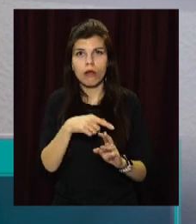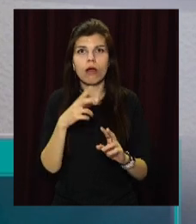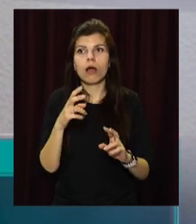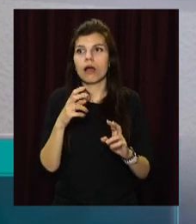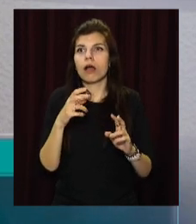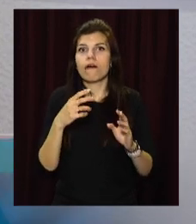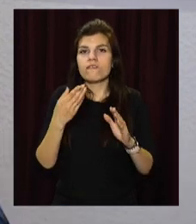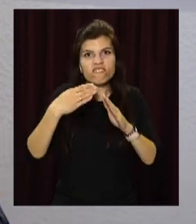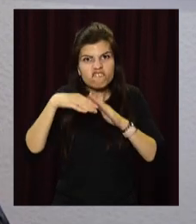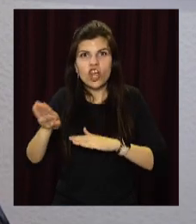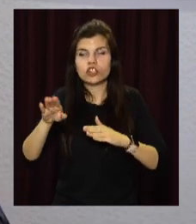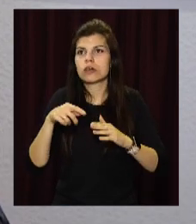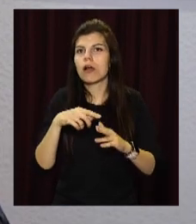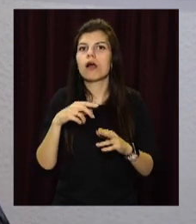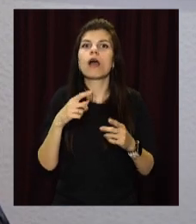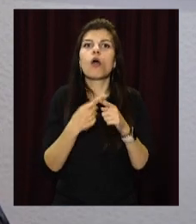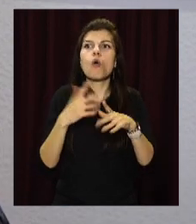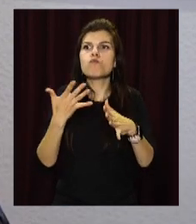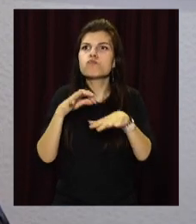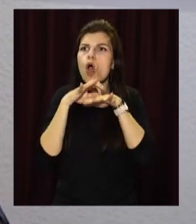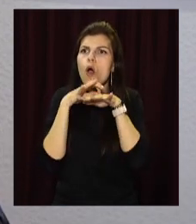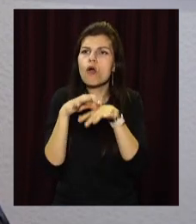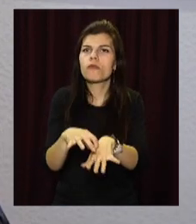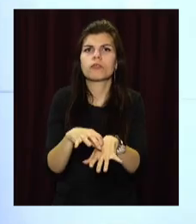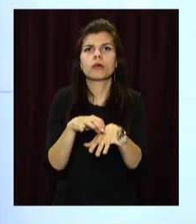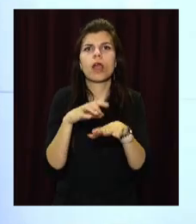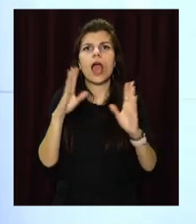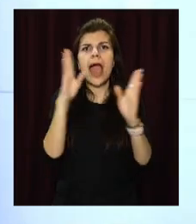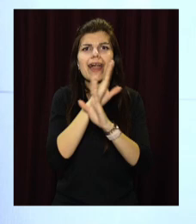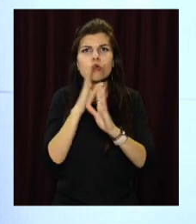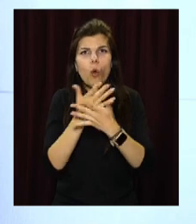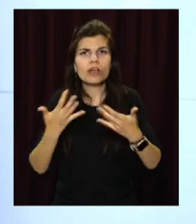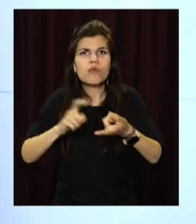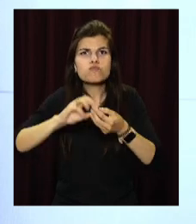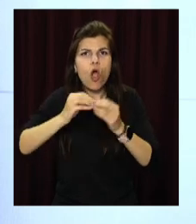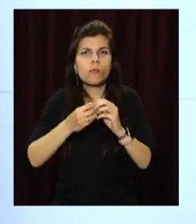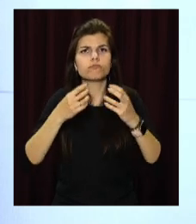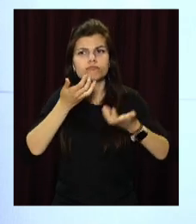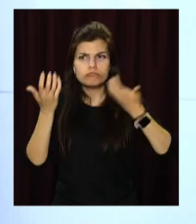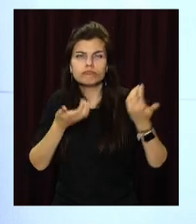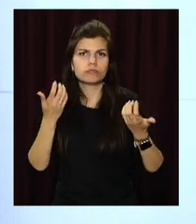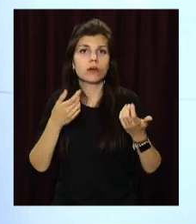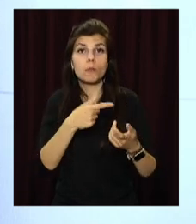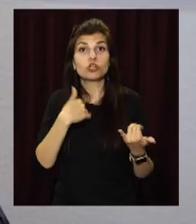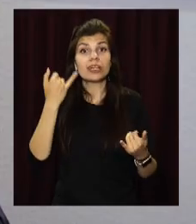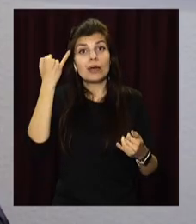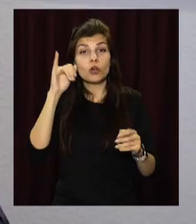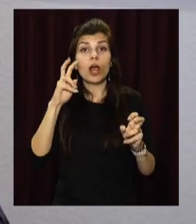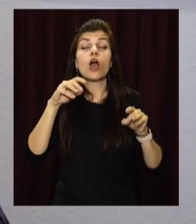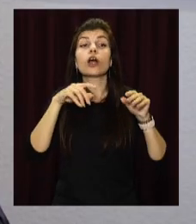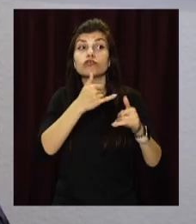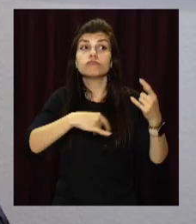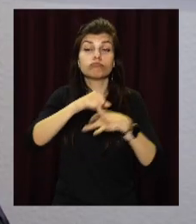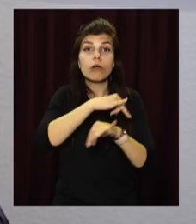за ці межі, це і проведення заходів, екологічні проблеми. Сьогодні ми готуємо проєкт рішення міської